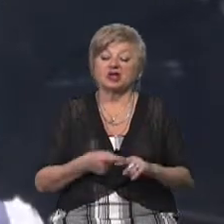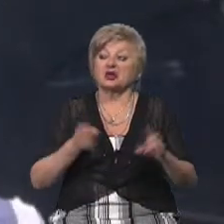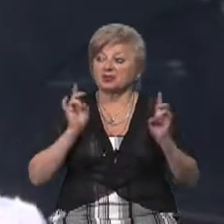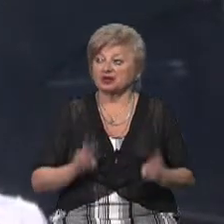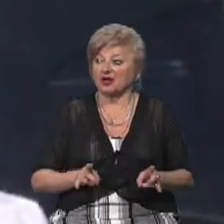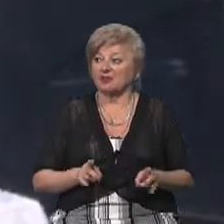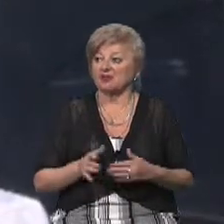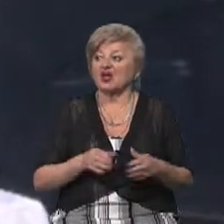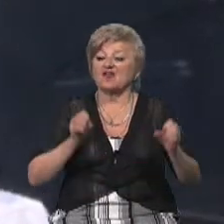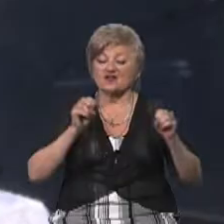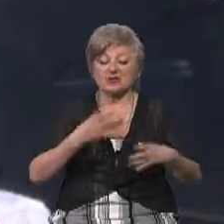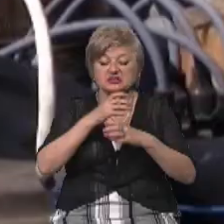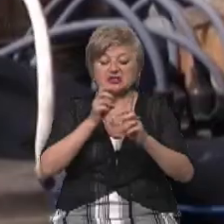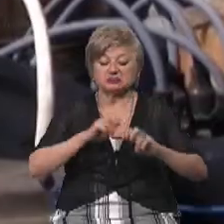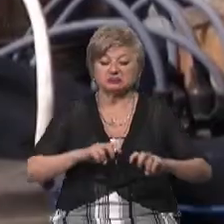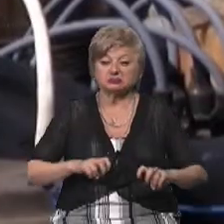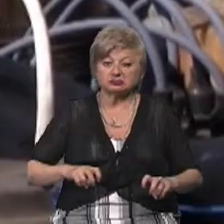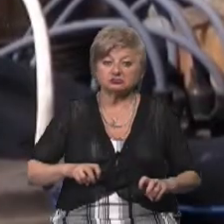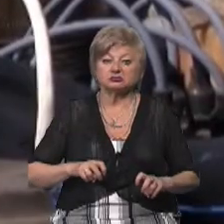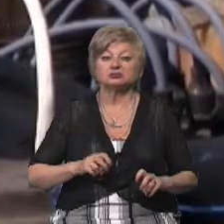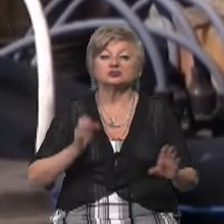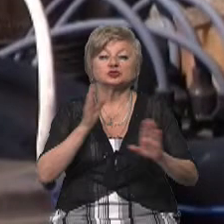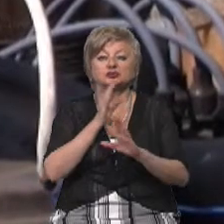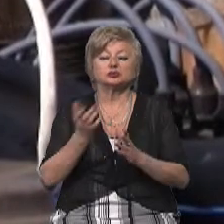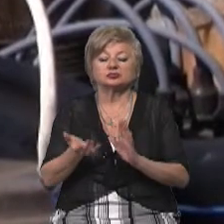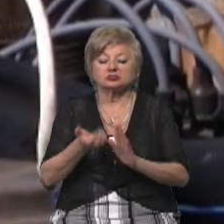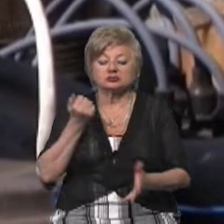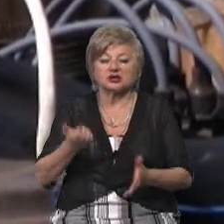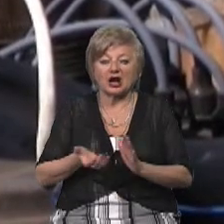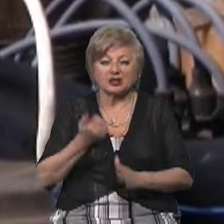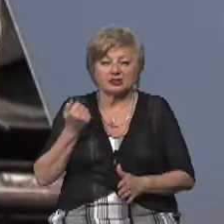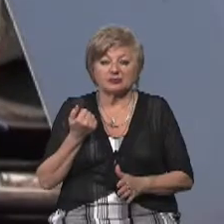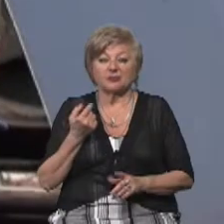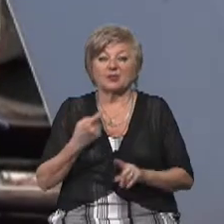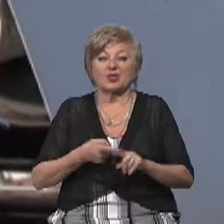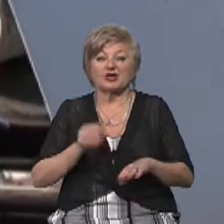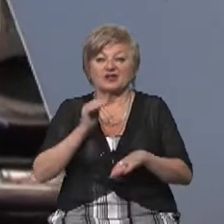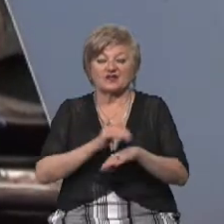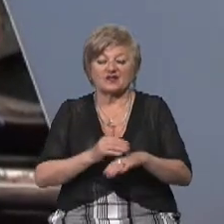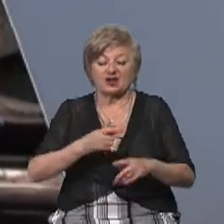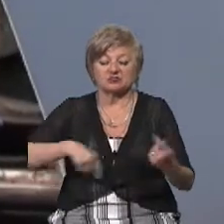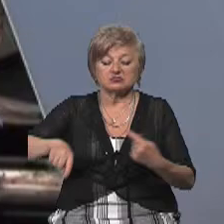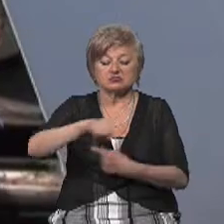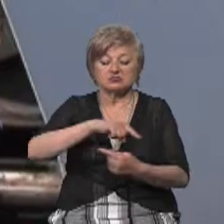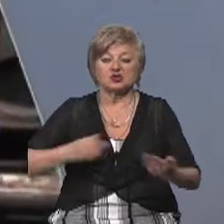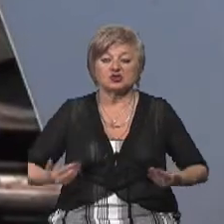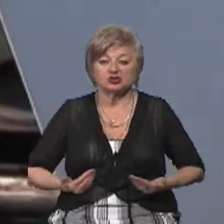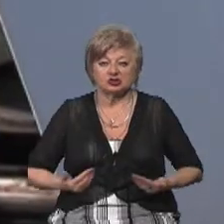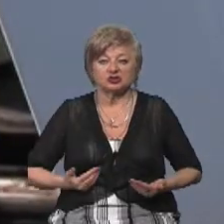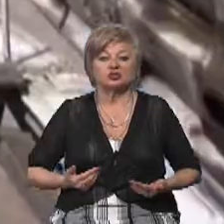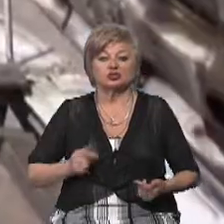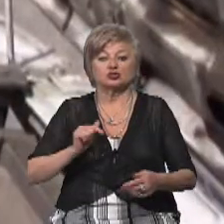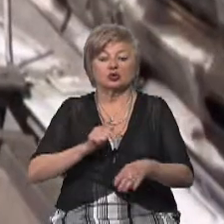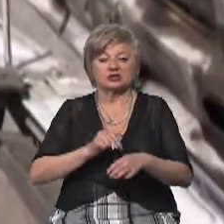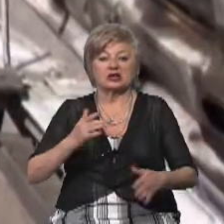обласного лабораторного центру відбирали проби повітря. Завідувач відділенням оцінки впливу факторів середовища життєдіяльності на здоров'я населення центру